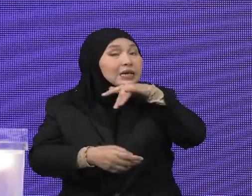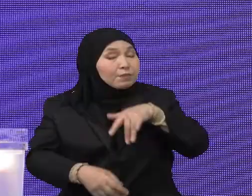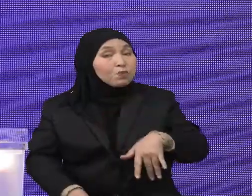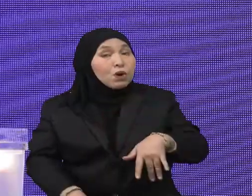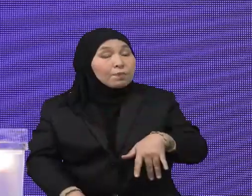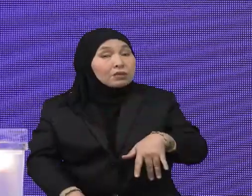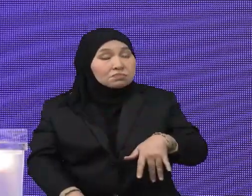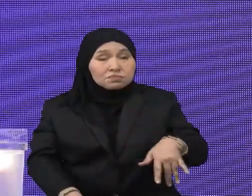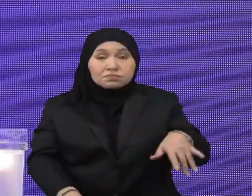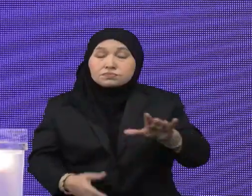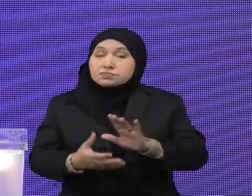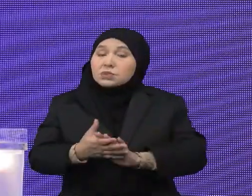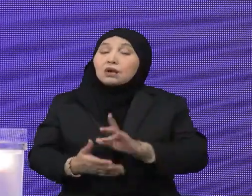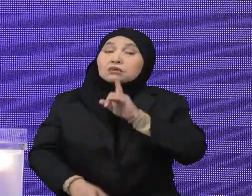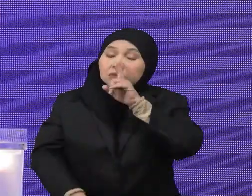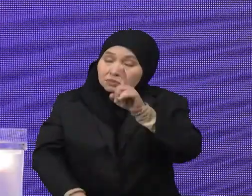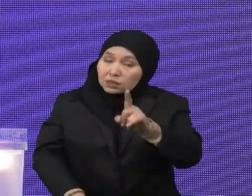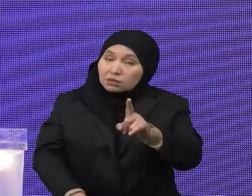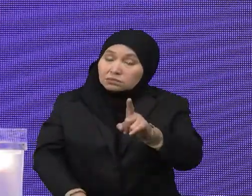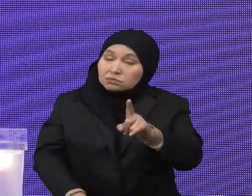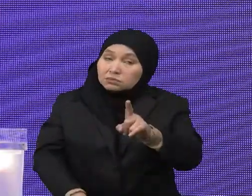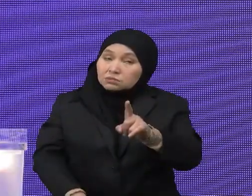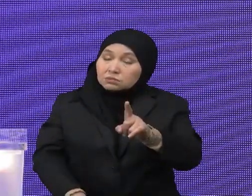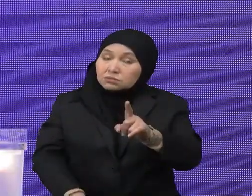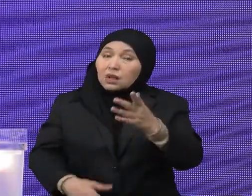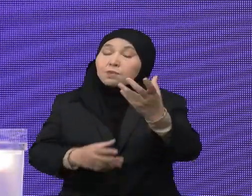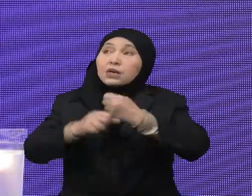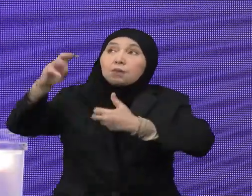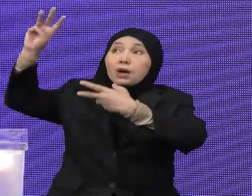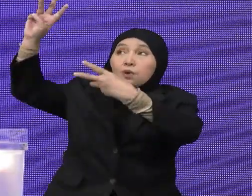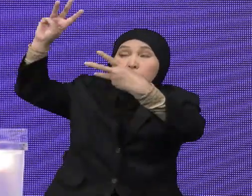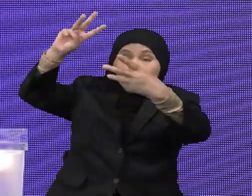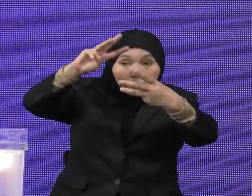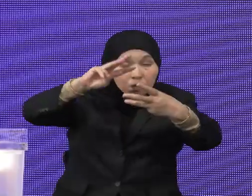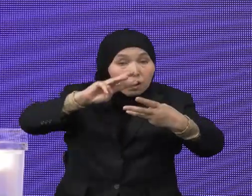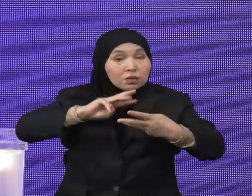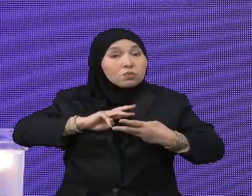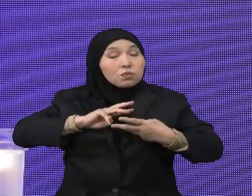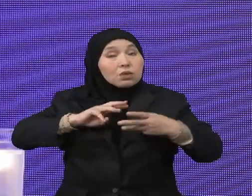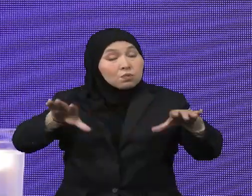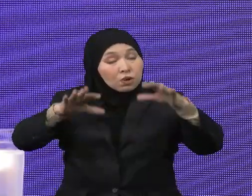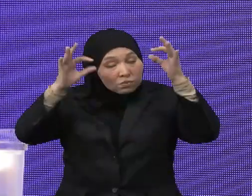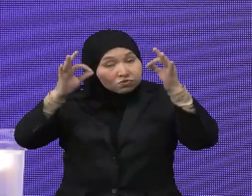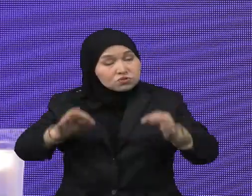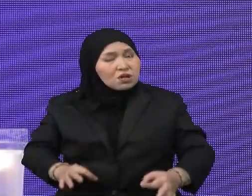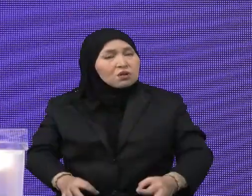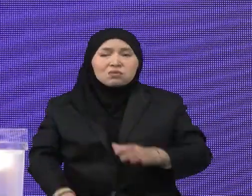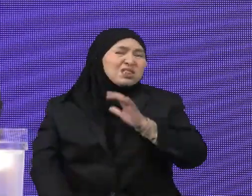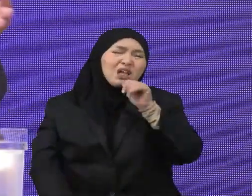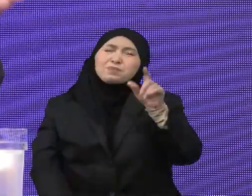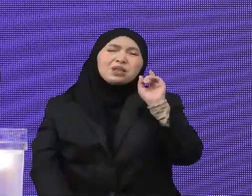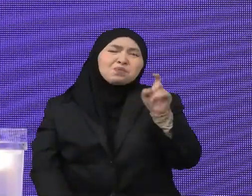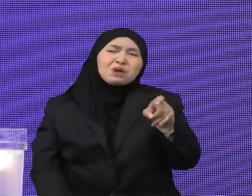nabi sebenarnya mendapat Wahyu dan sebenarnya membuat keputusan bagi nabi Ini tak perlu